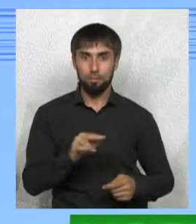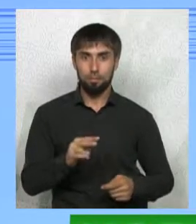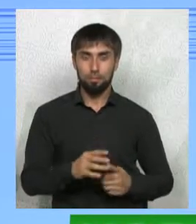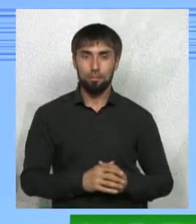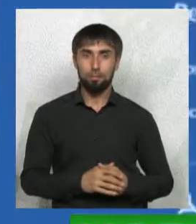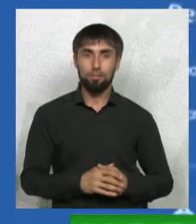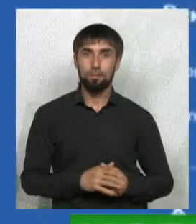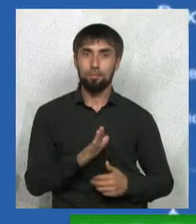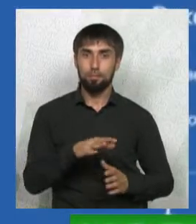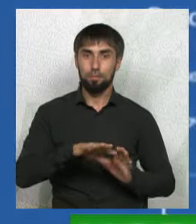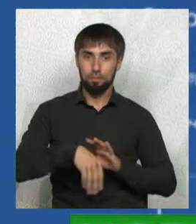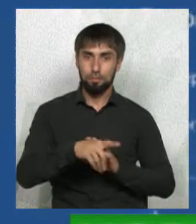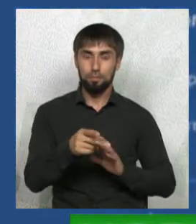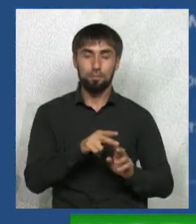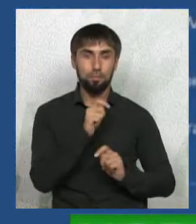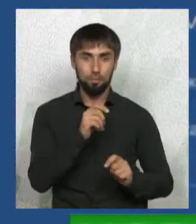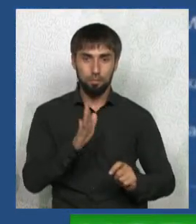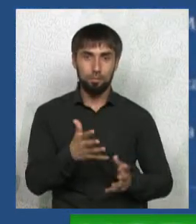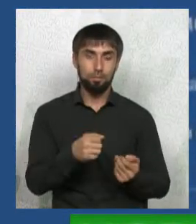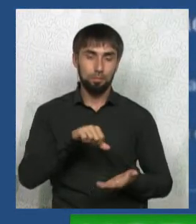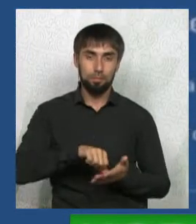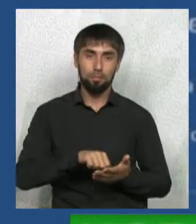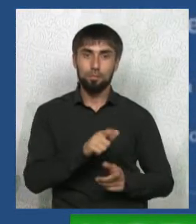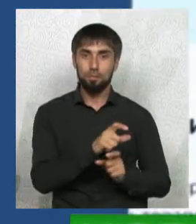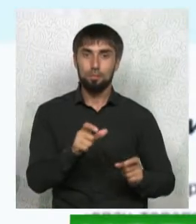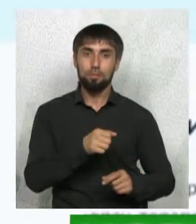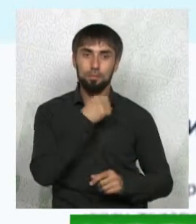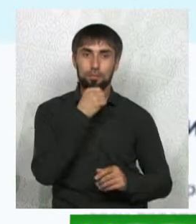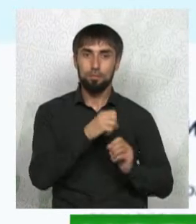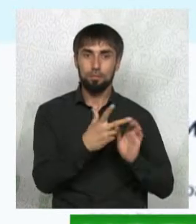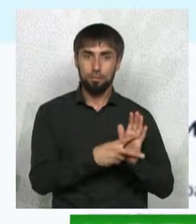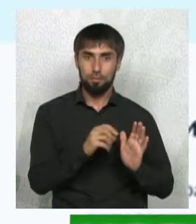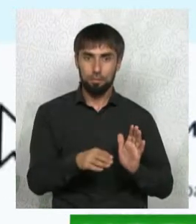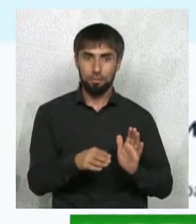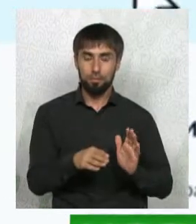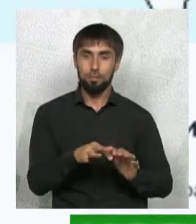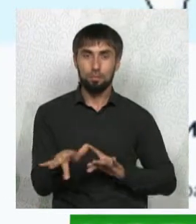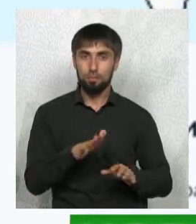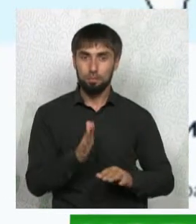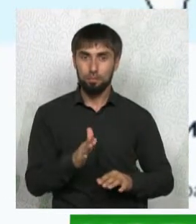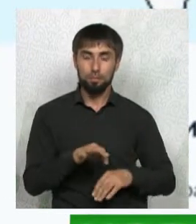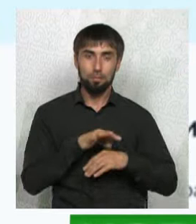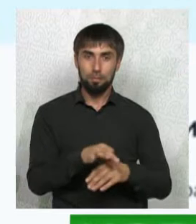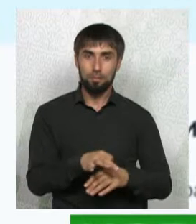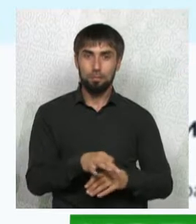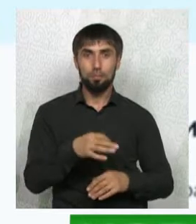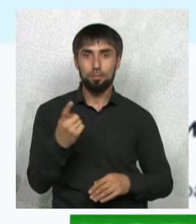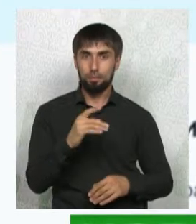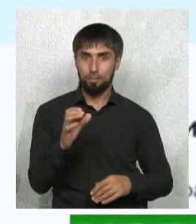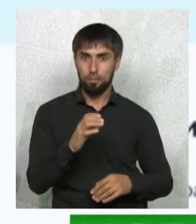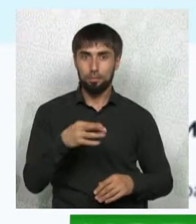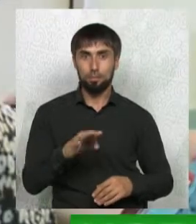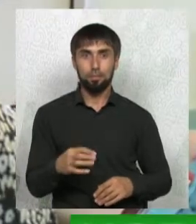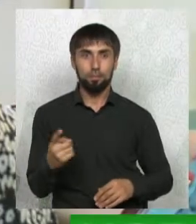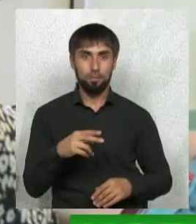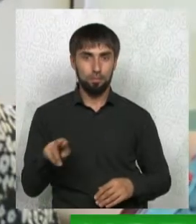Мишустин. В розыгрыше призов смогут принять участие граждане старше 18 лет. Мероприятие будет проводиться с 1 сентября по